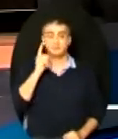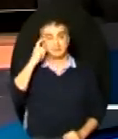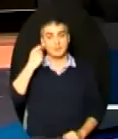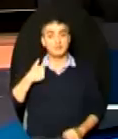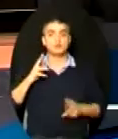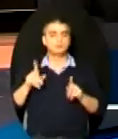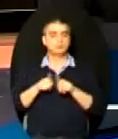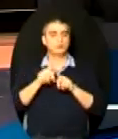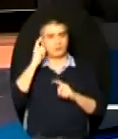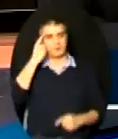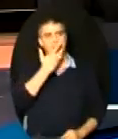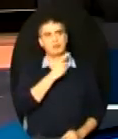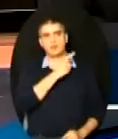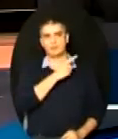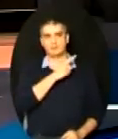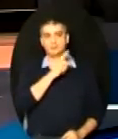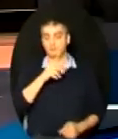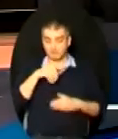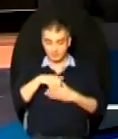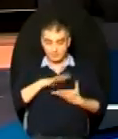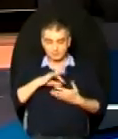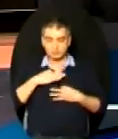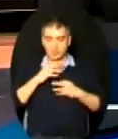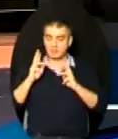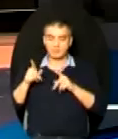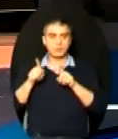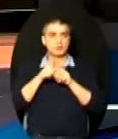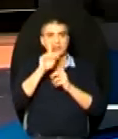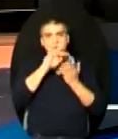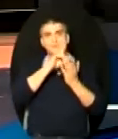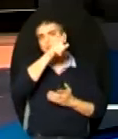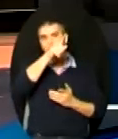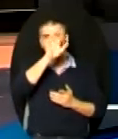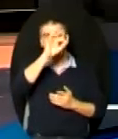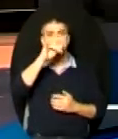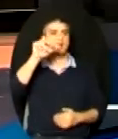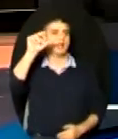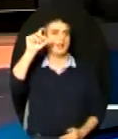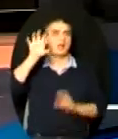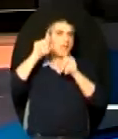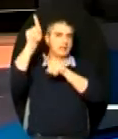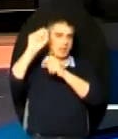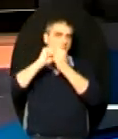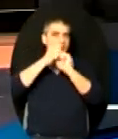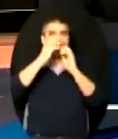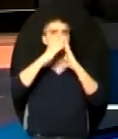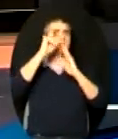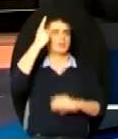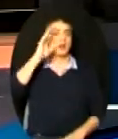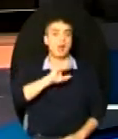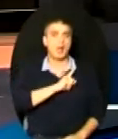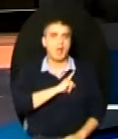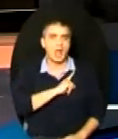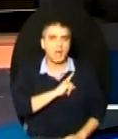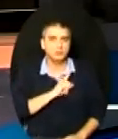אותי בדיוק כמו שזה מדאיג את הרבנים, וזה בערוגה שלי בדימונה כמו שזה בערוגה של אריאל או של בית אל.